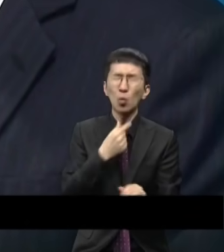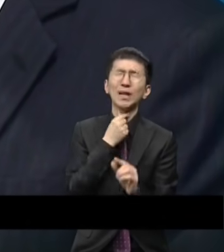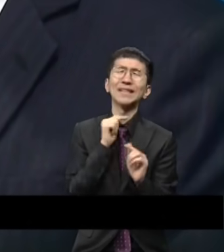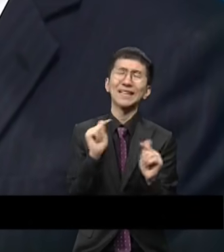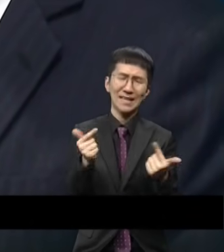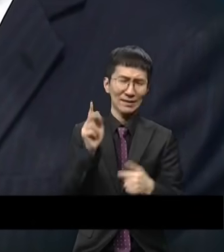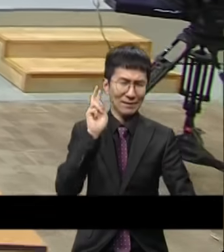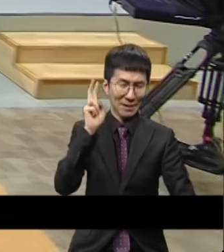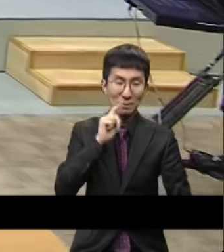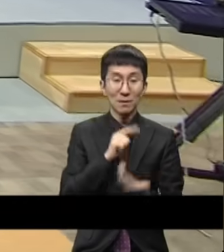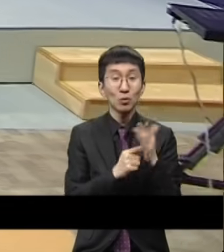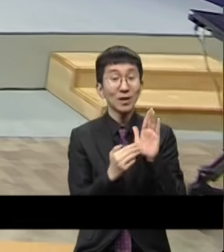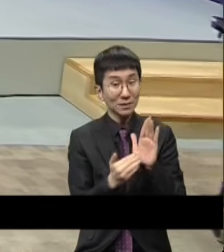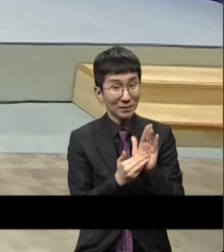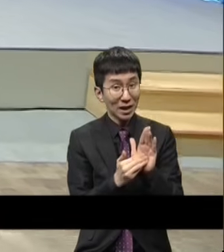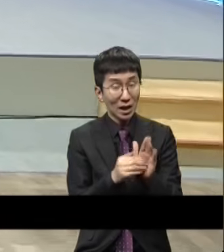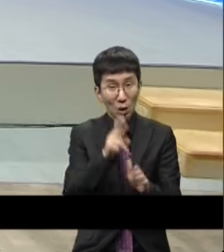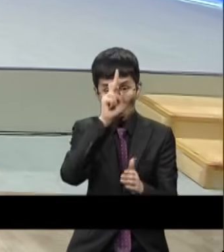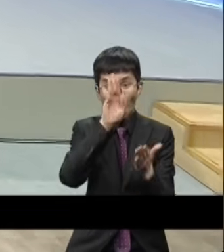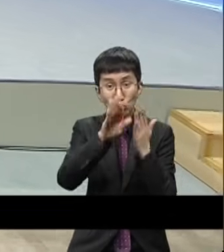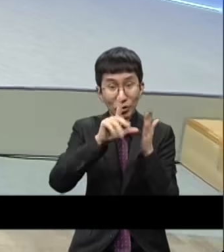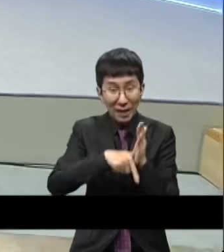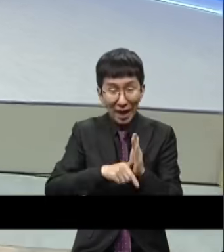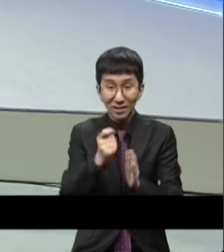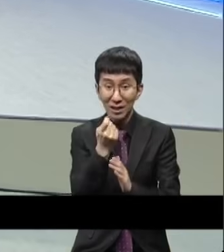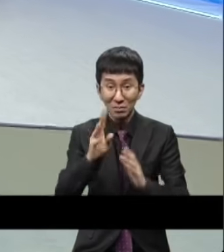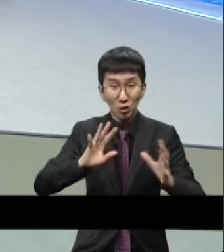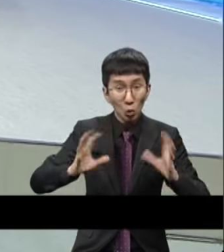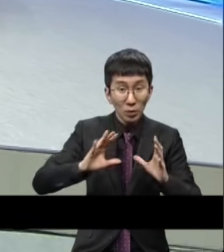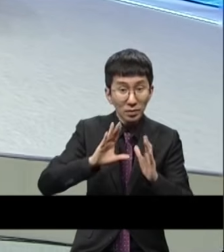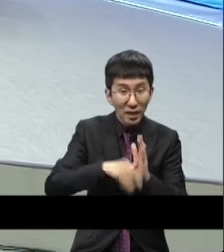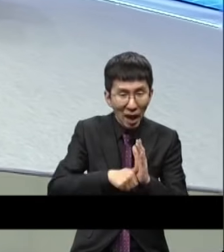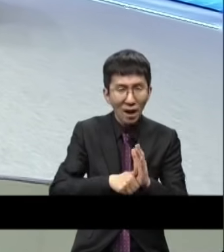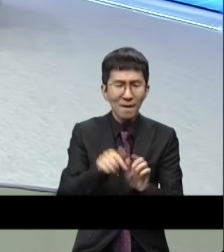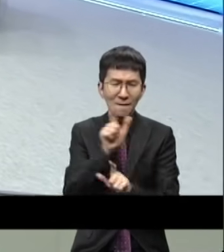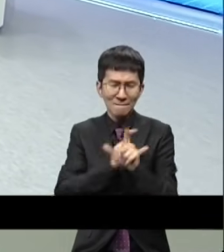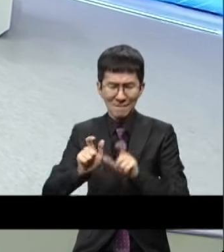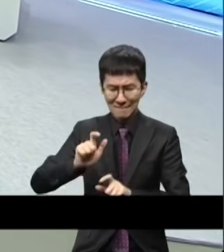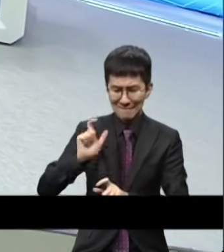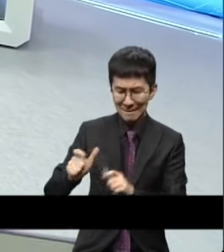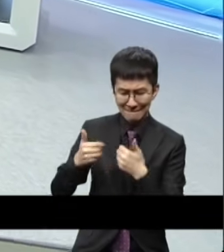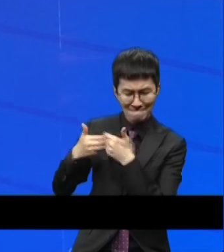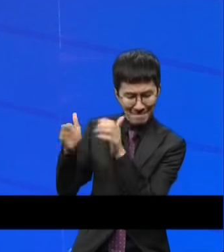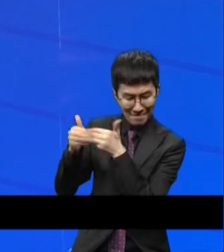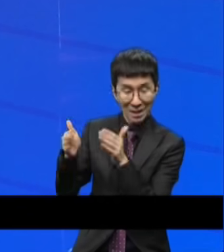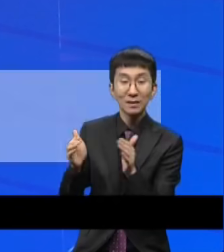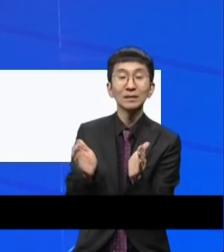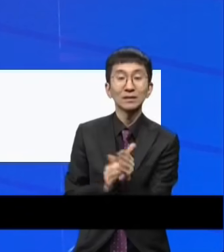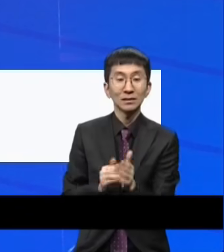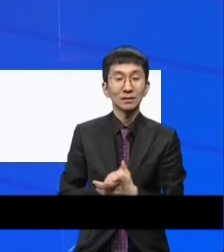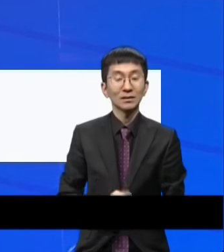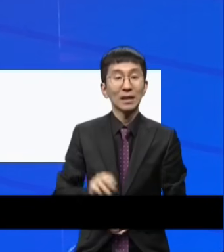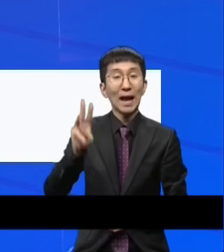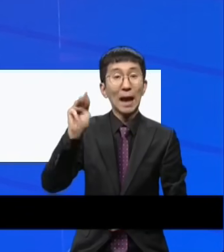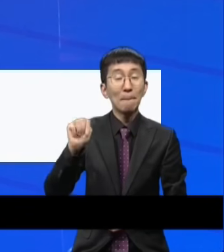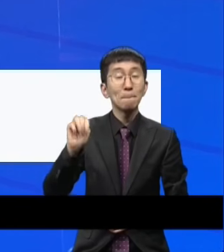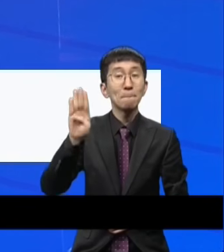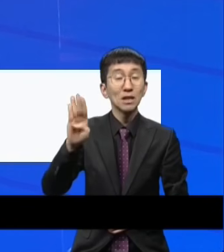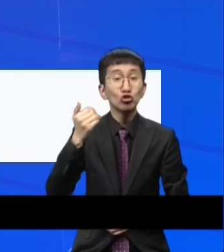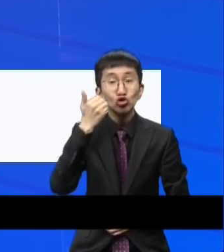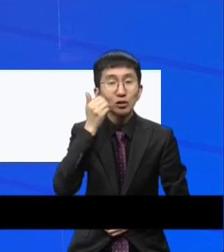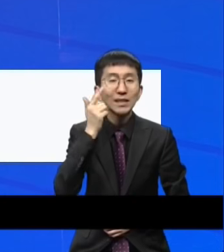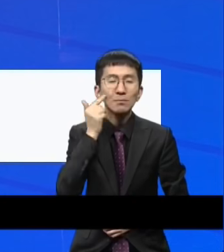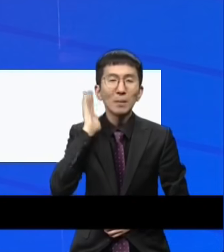했습니다. 오후에 열린 TV 토론회에선 박 후보의 화법이 더 직설적이 됐습니다. MB를 똑